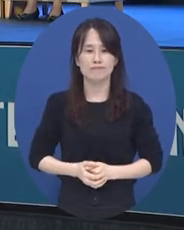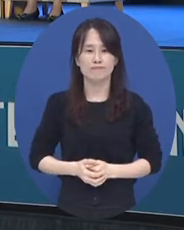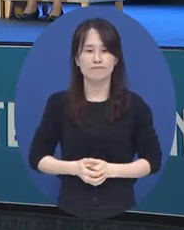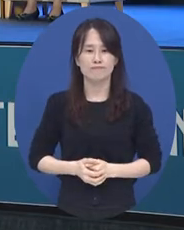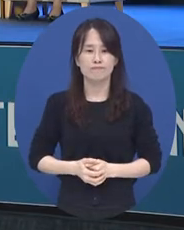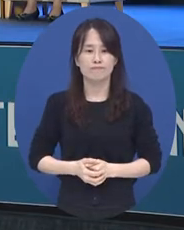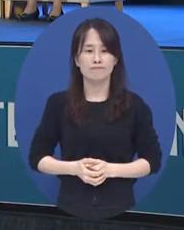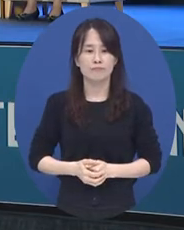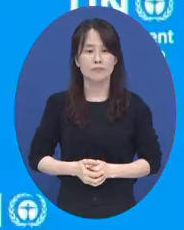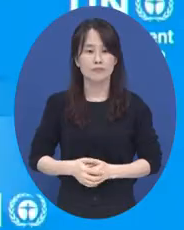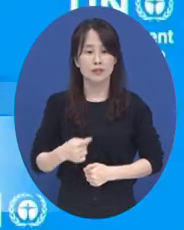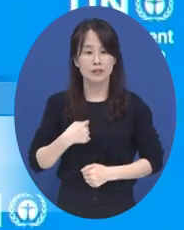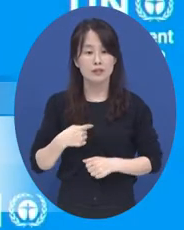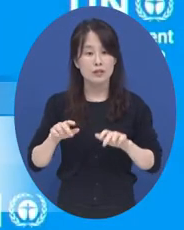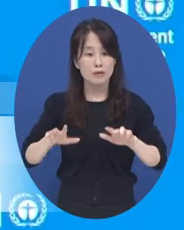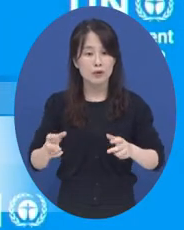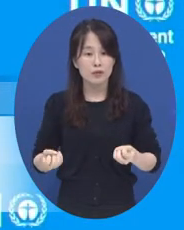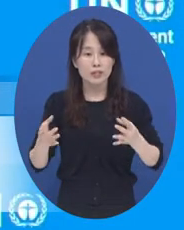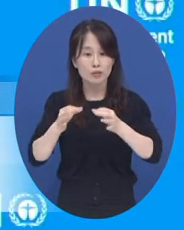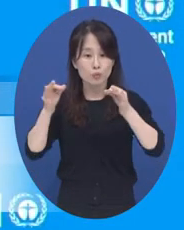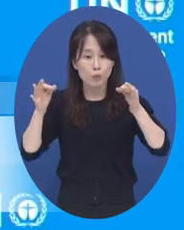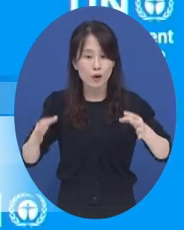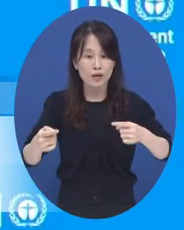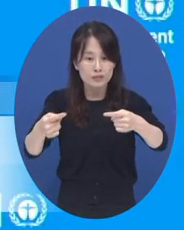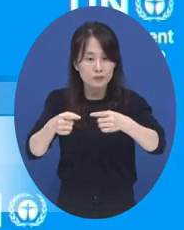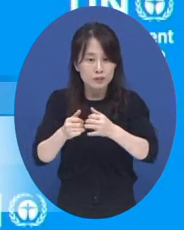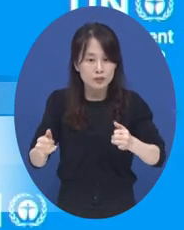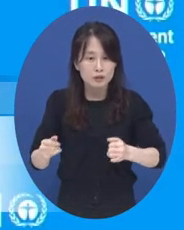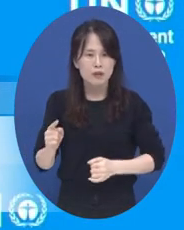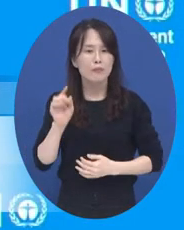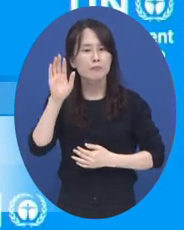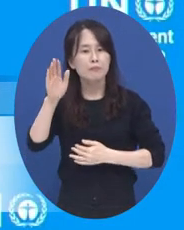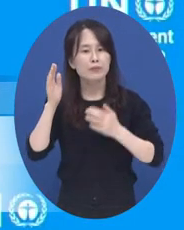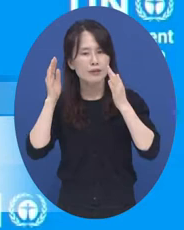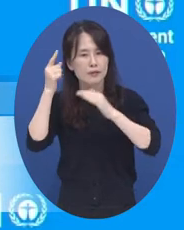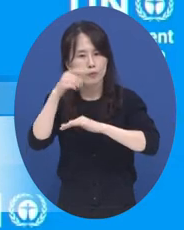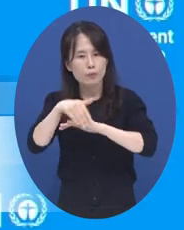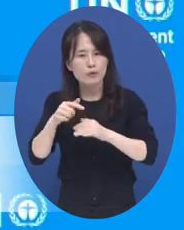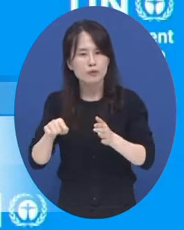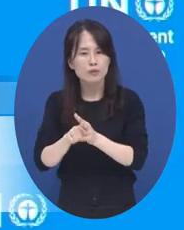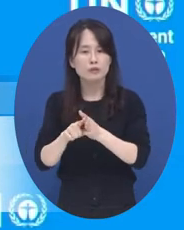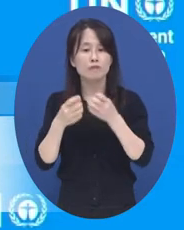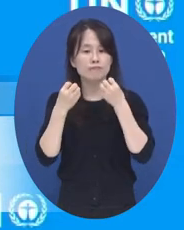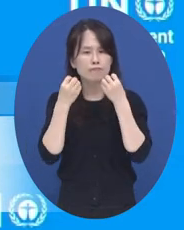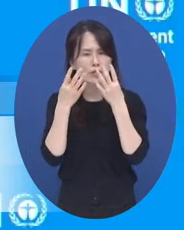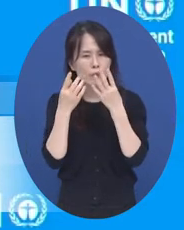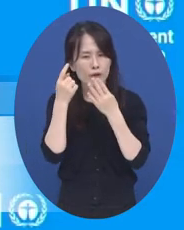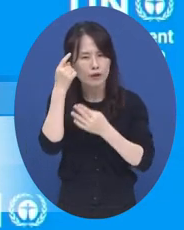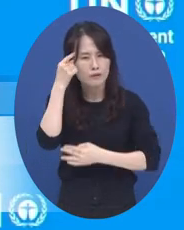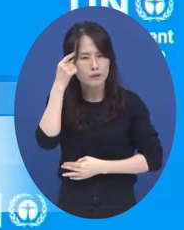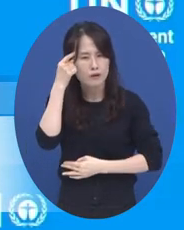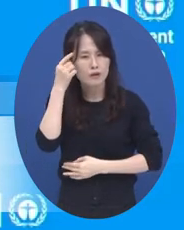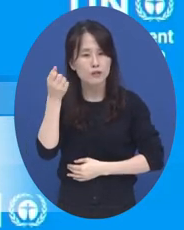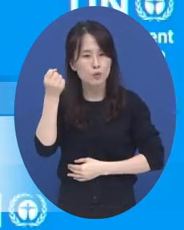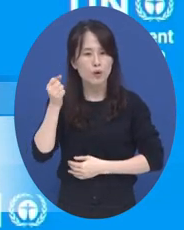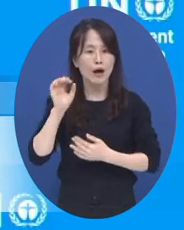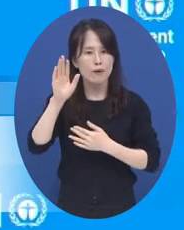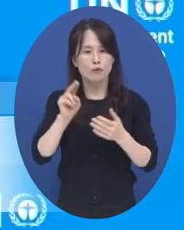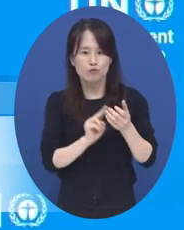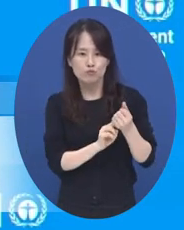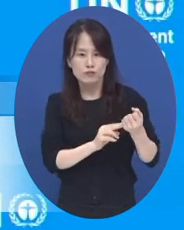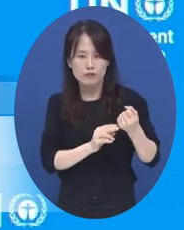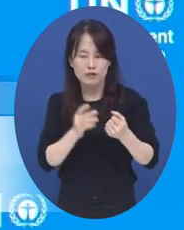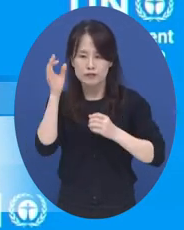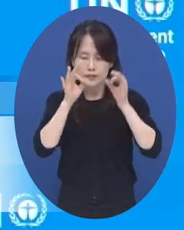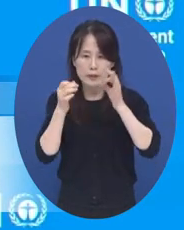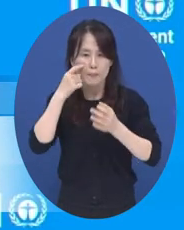So I hope during this event, panelists and participants will have the opportunity to brainstorm, explore potential ways forward for